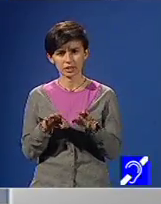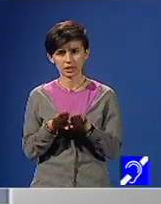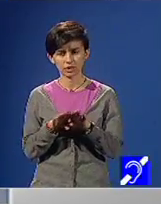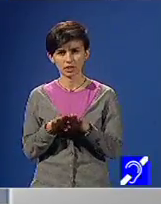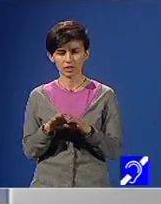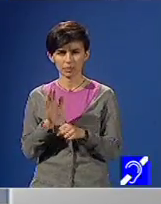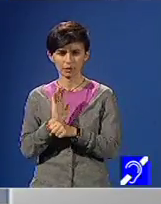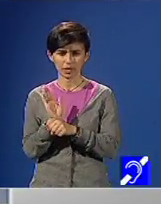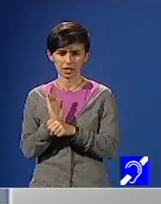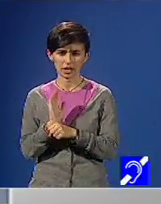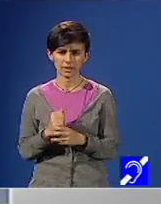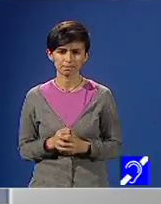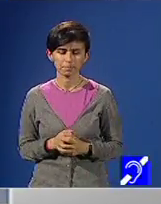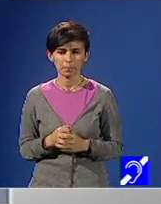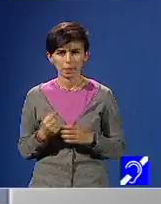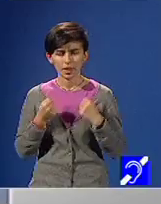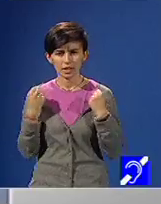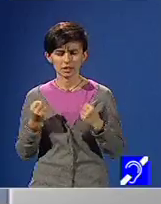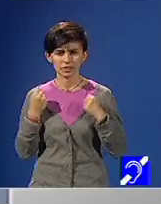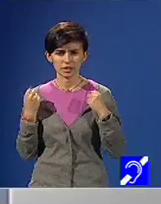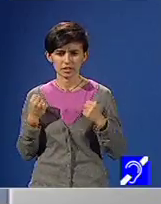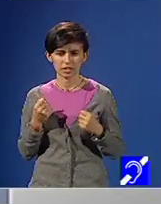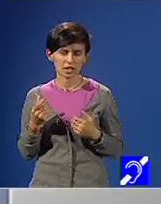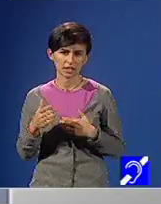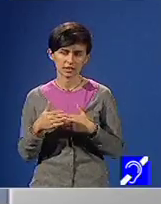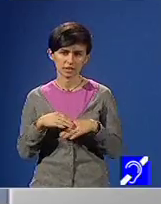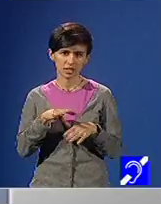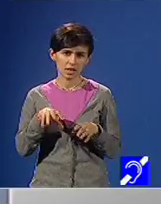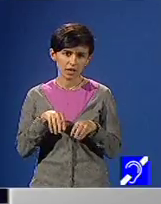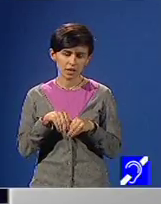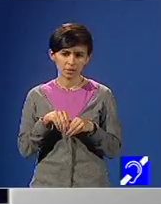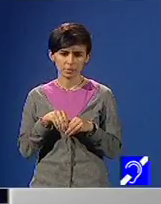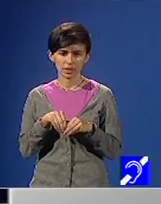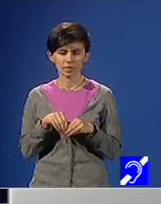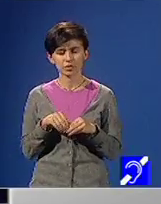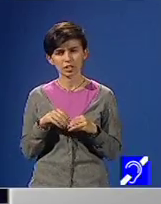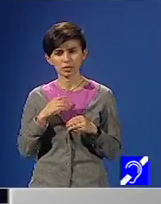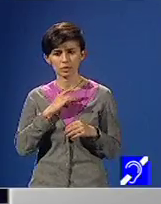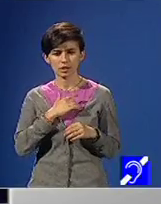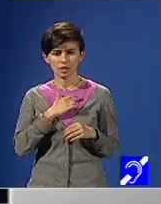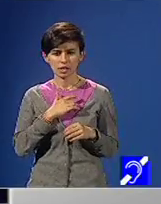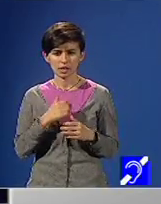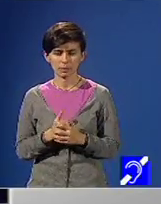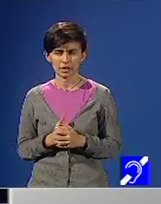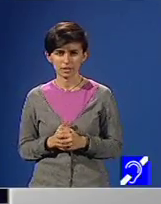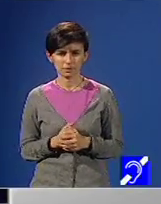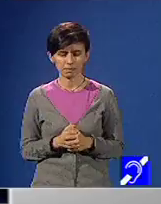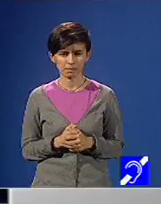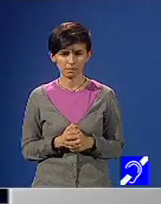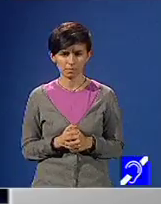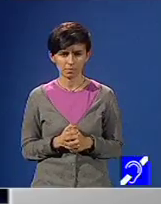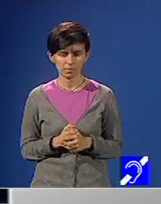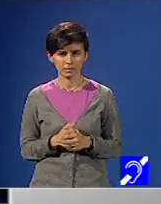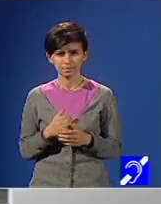burtiere. Activitățile, inclusiv cele asistate de animale, da. Le-am văzut. Și 2 vorbe vreau să ne spui și despre acest lucru.